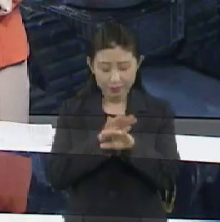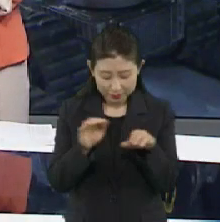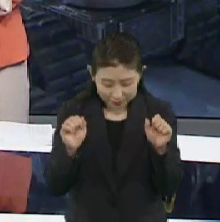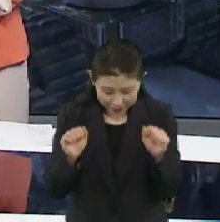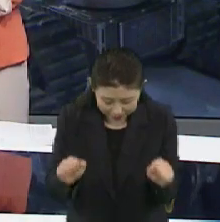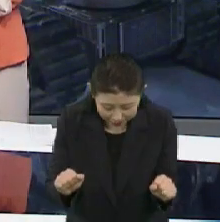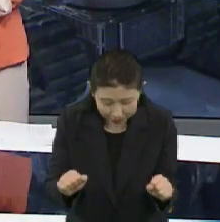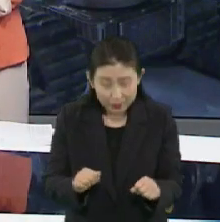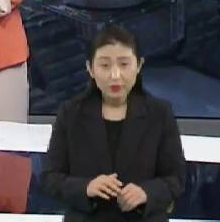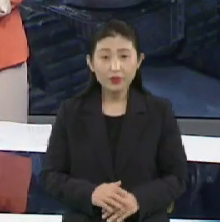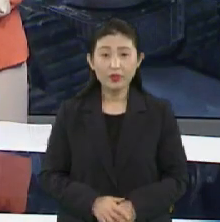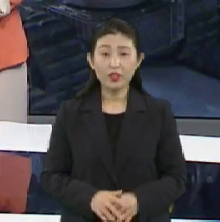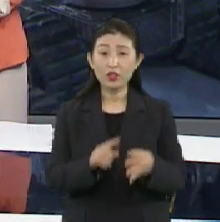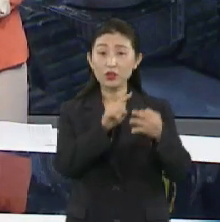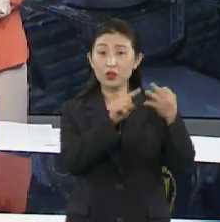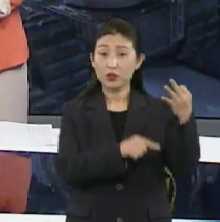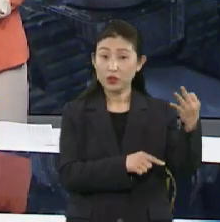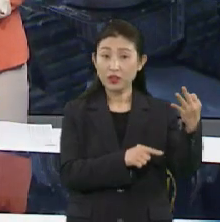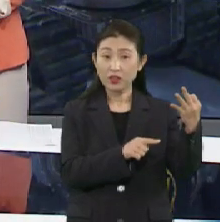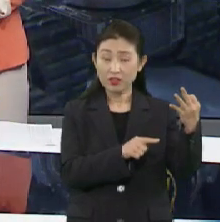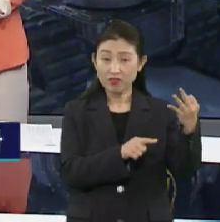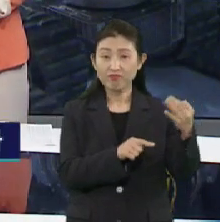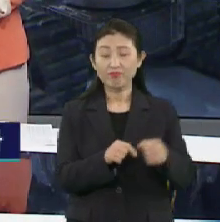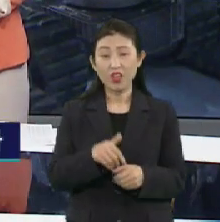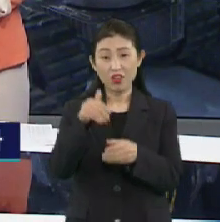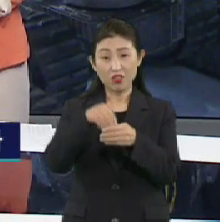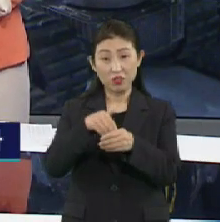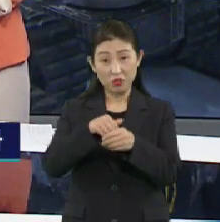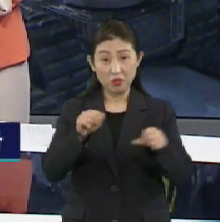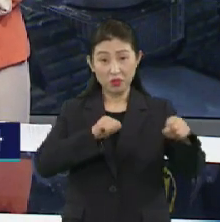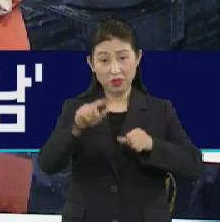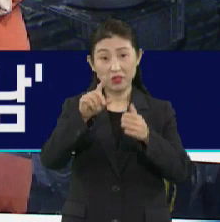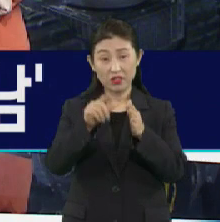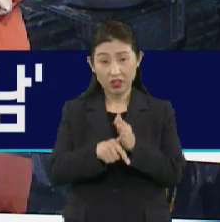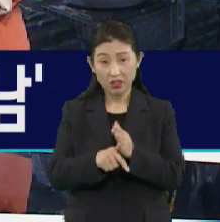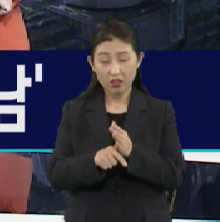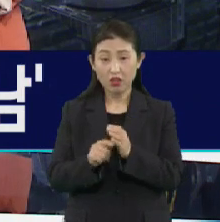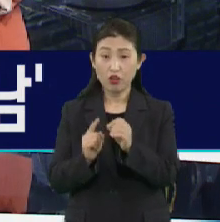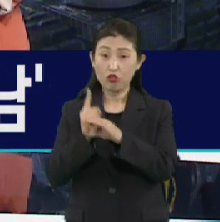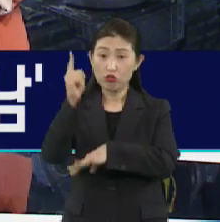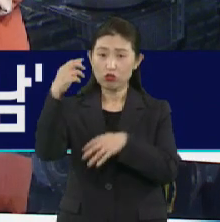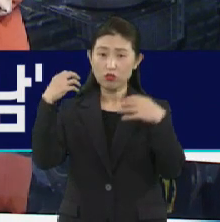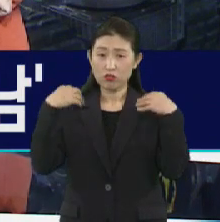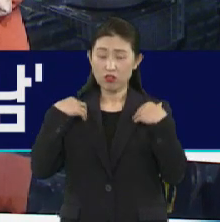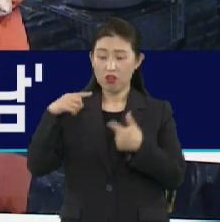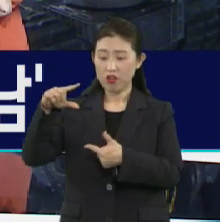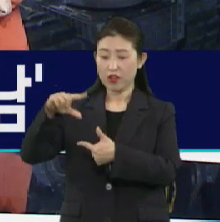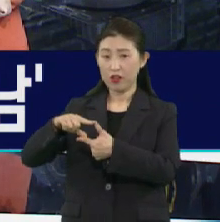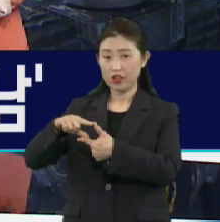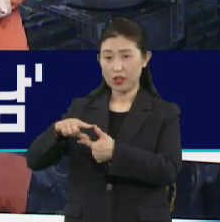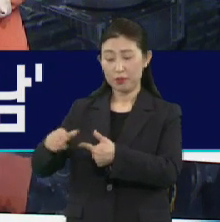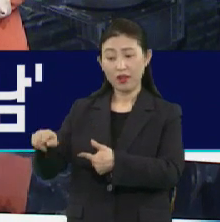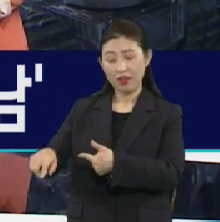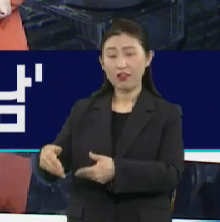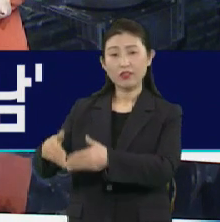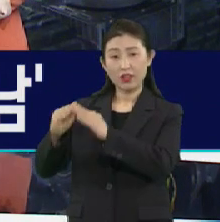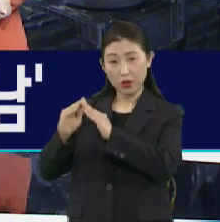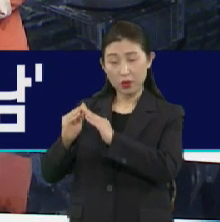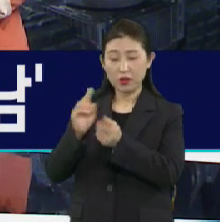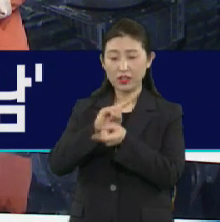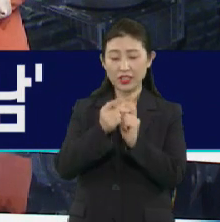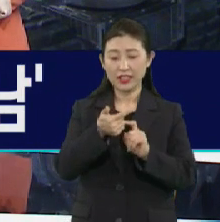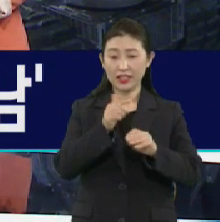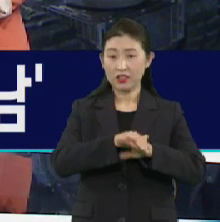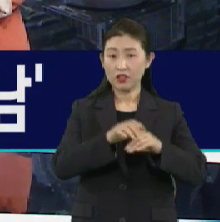여러분 안녕하십니까? 윤석열 대통령 당선인이 선거운동 과정에서 우주청을 경남에 신설하는 대신